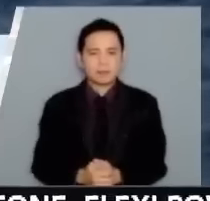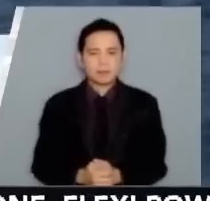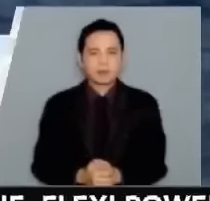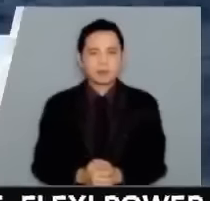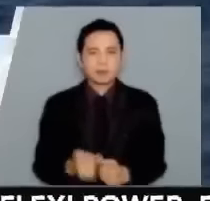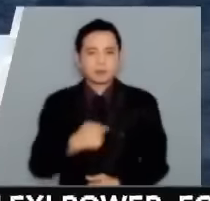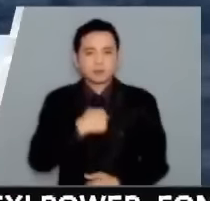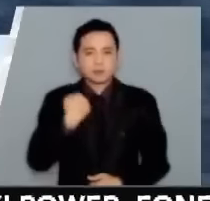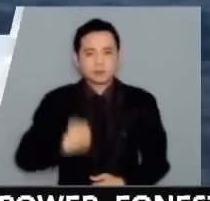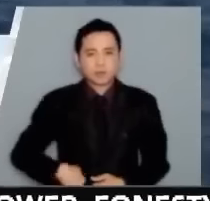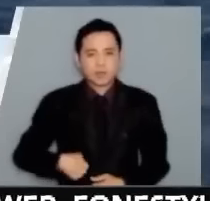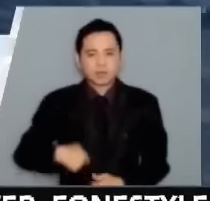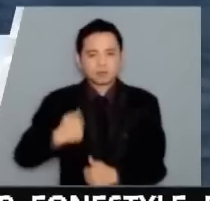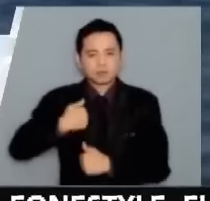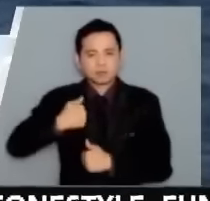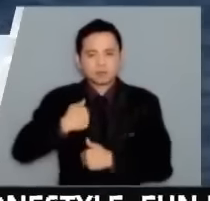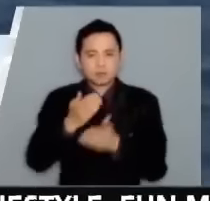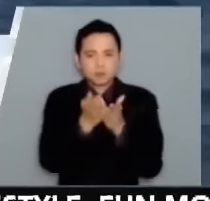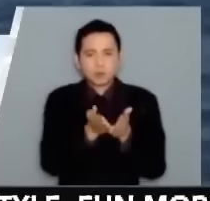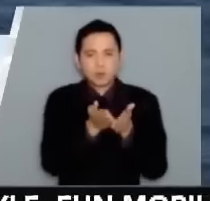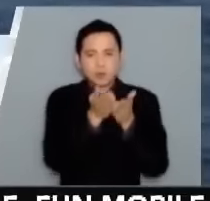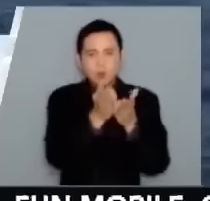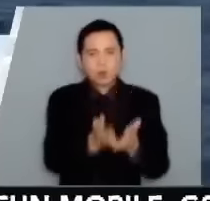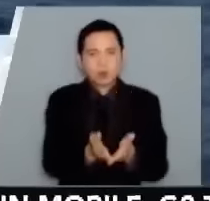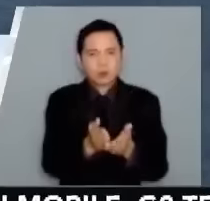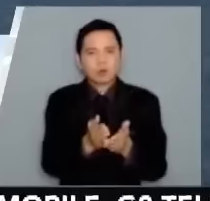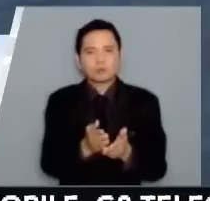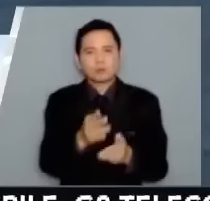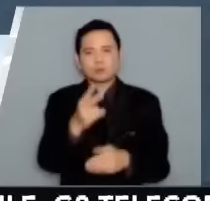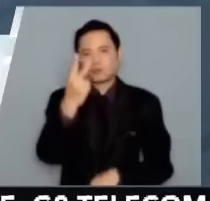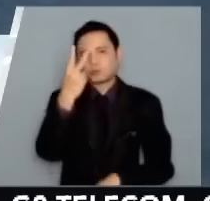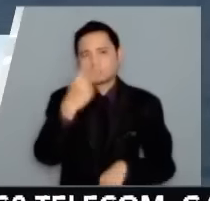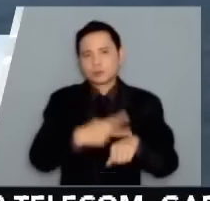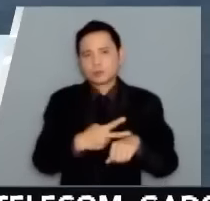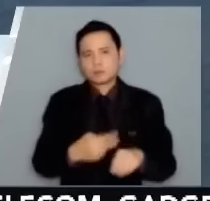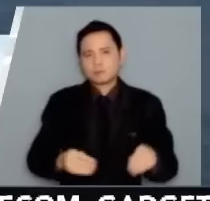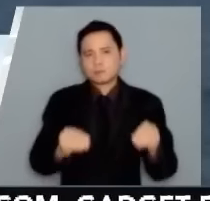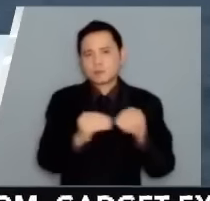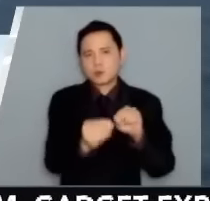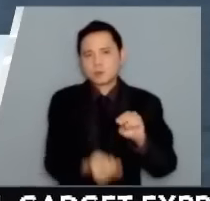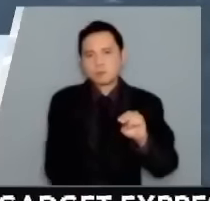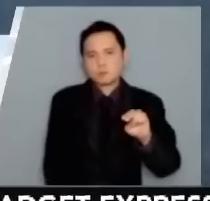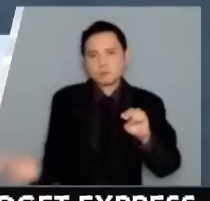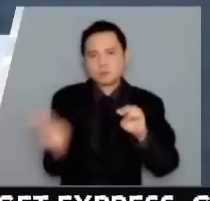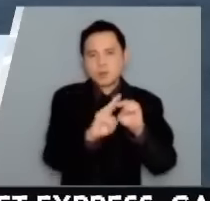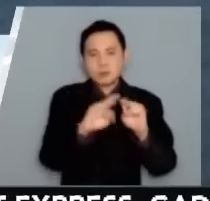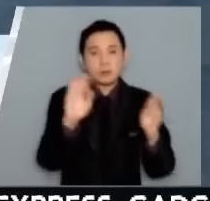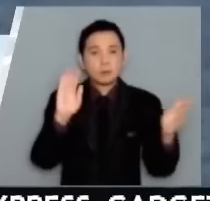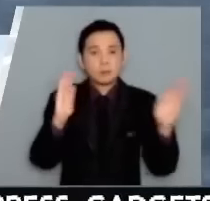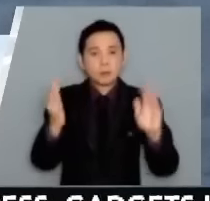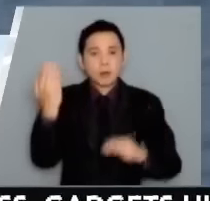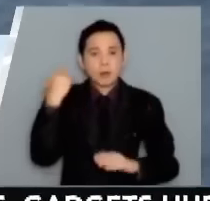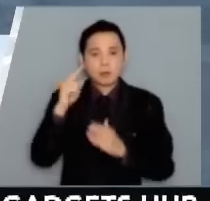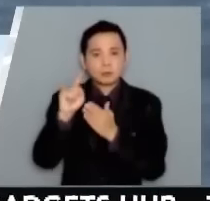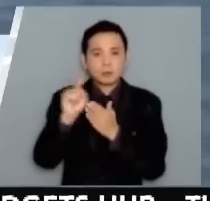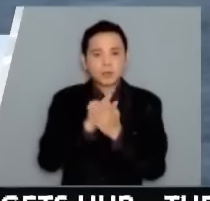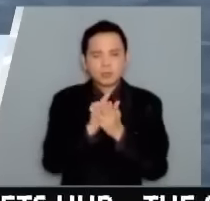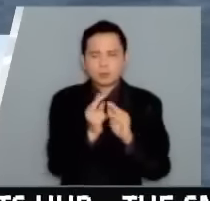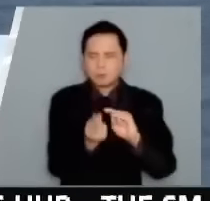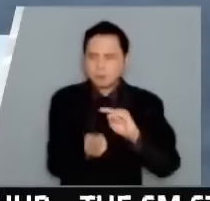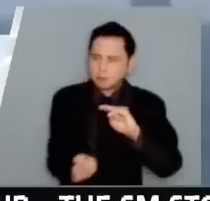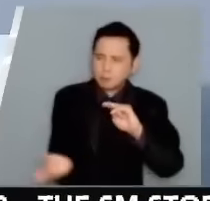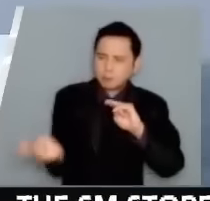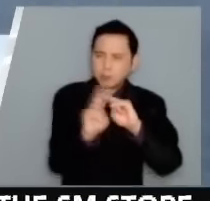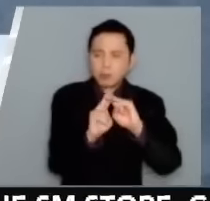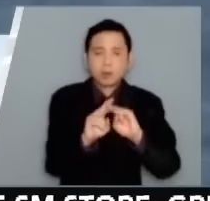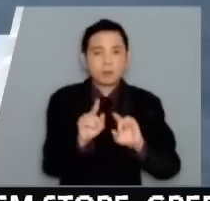militia vessels na doble ngayon kumpara sa bilang nito sa mga nakalipas na linggo o buwan. Hindi naman daw nababahala ang